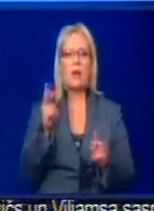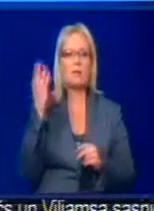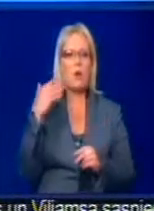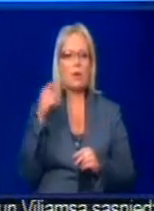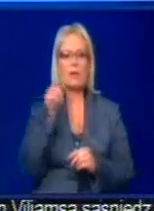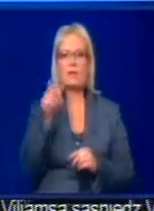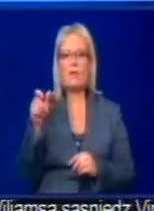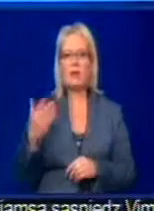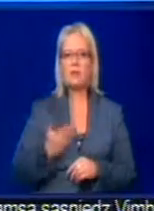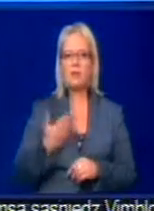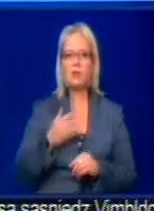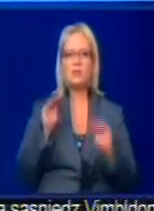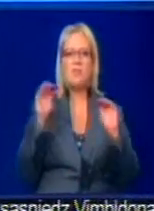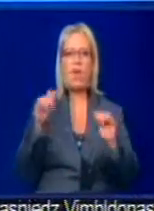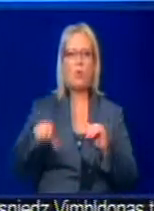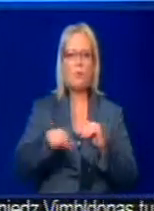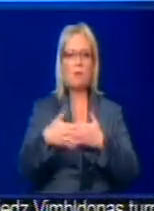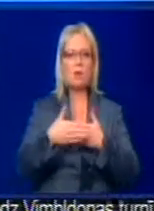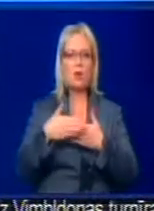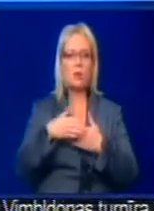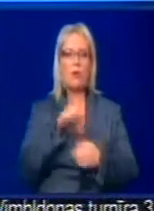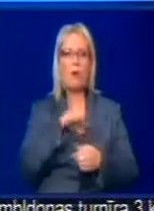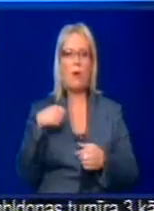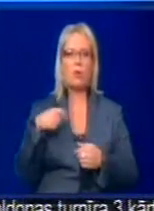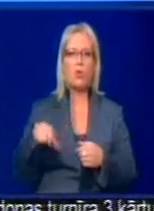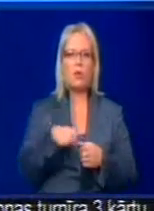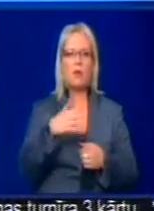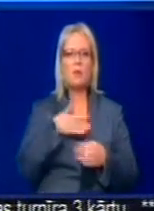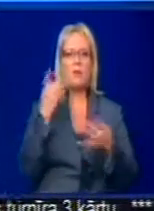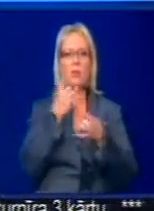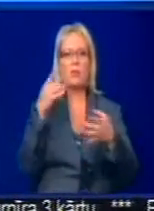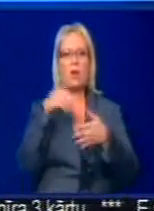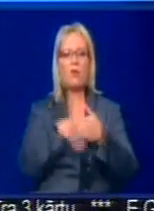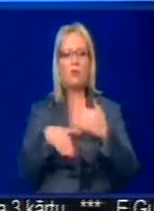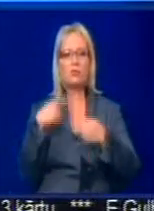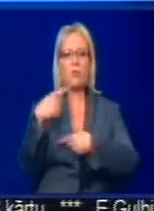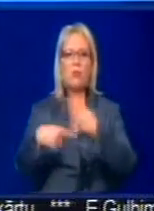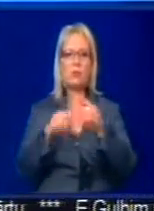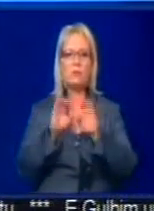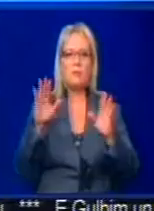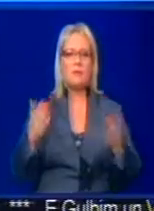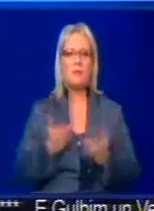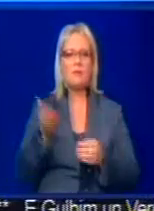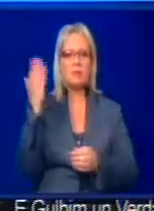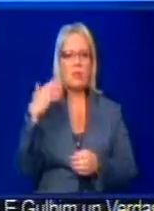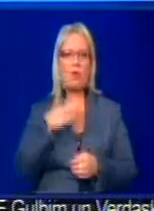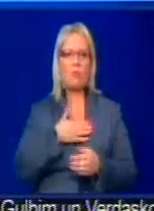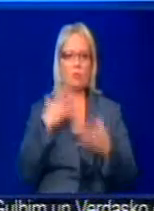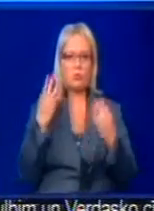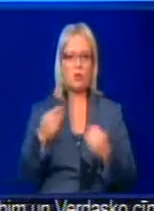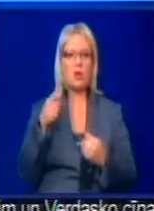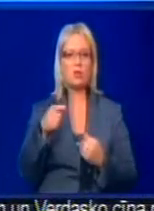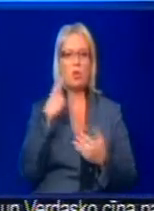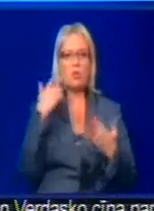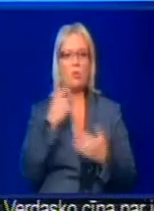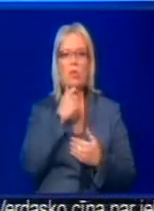kā savulaik cilvēki dzīvojuši Svētupes krastos un ko pati upe ar savu kultūrvēsturisko mandojumu stāsta par dzīvi senāk un mūsdienās.